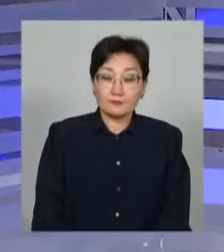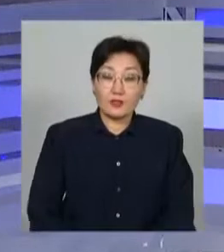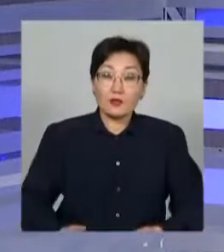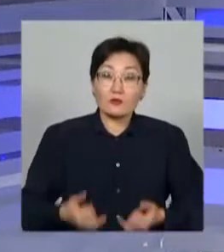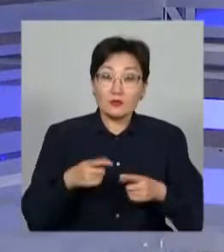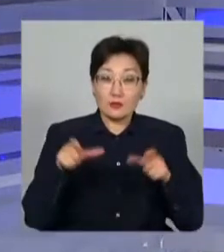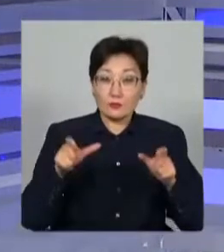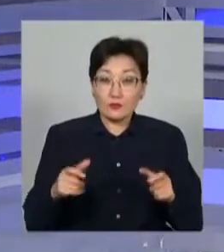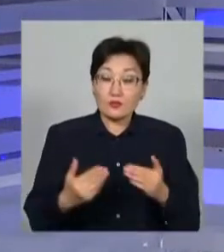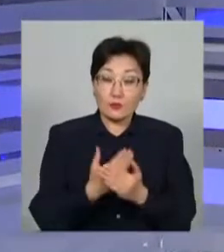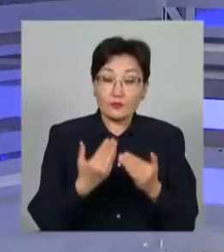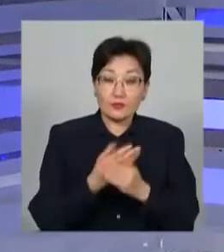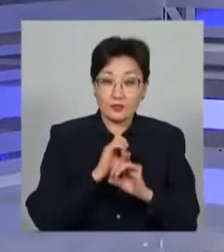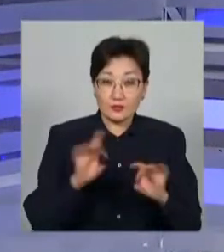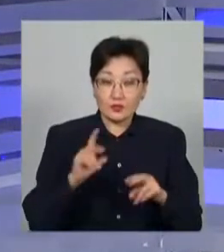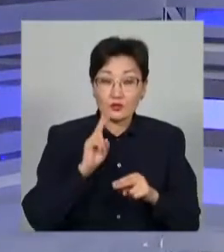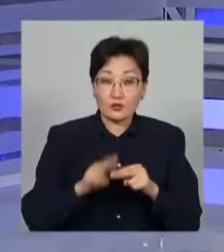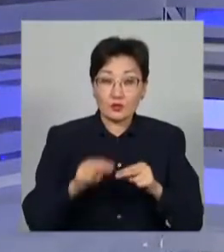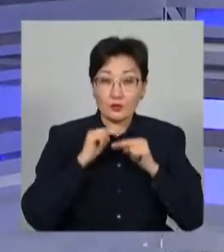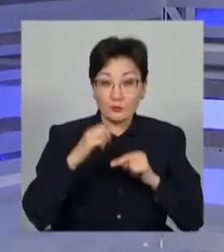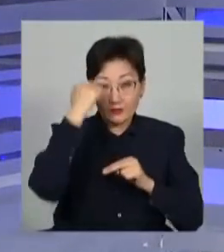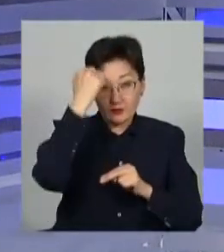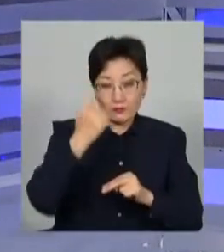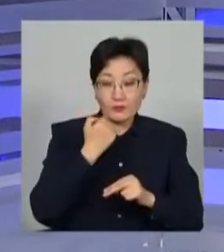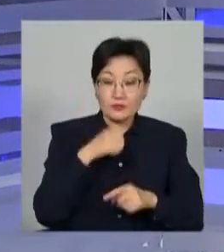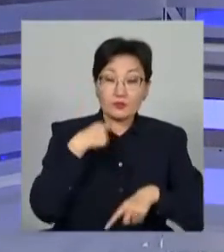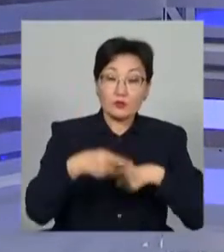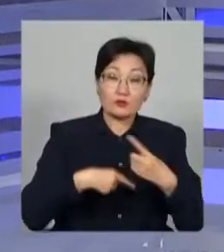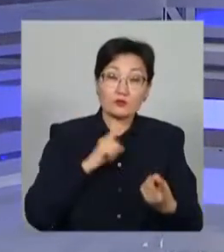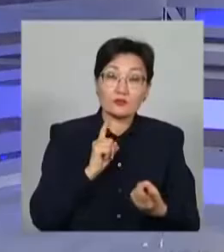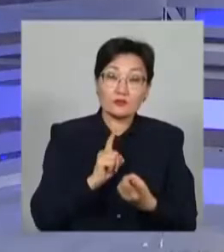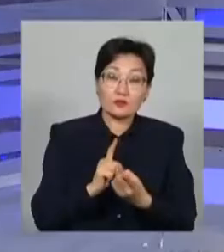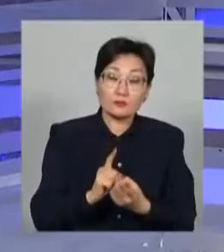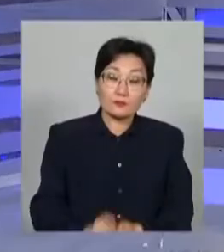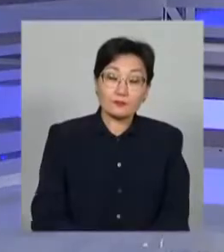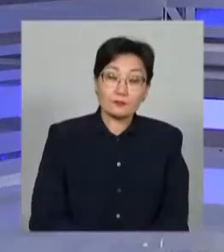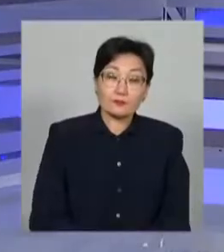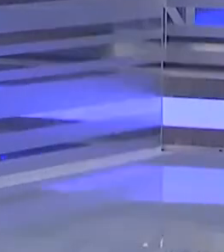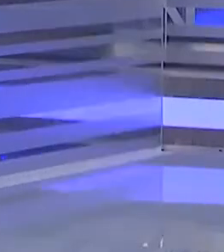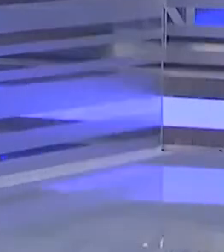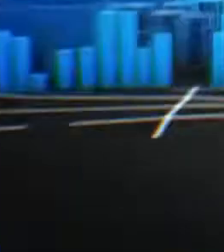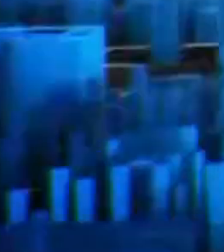Уважаемые телезрители, на этом все. Не пропустите вечерний выпуск новостей в 19:30. До встречи.